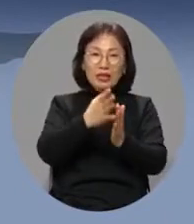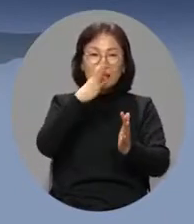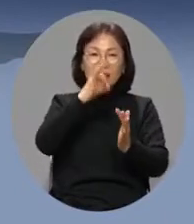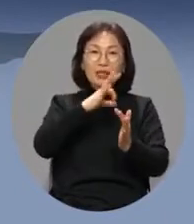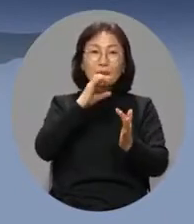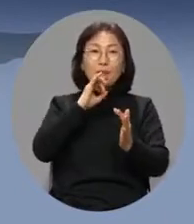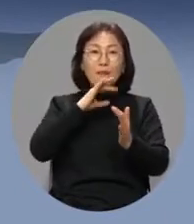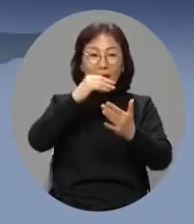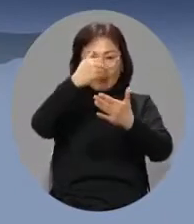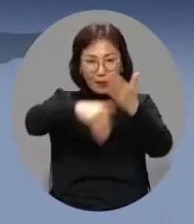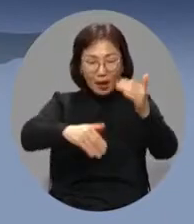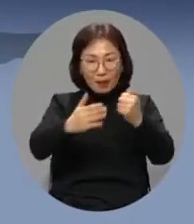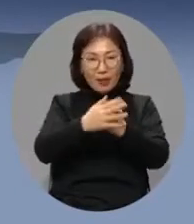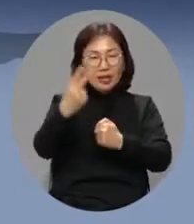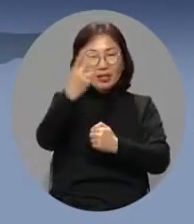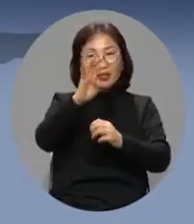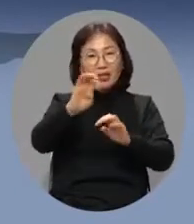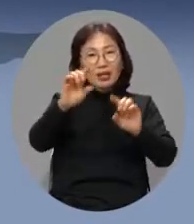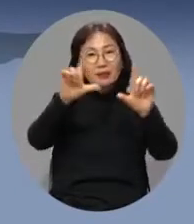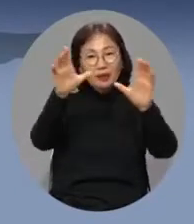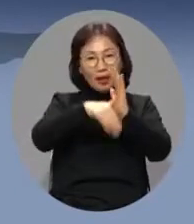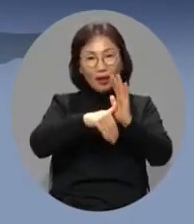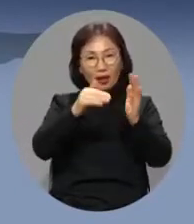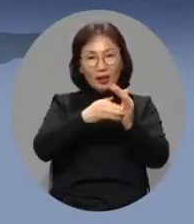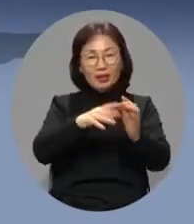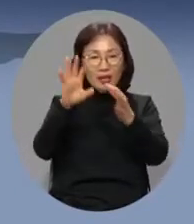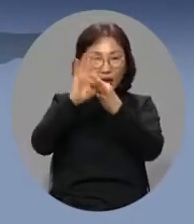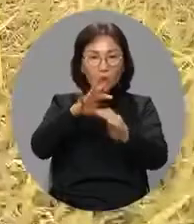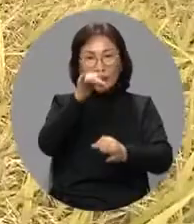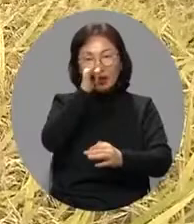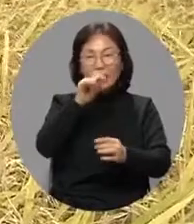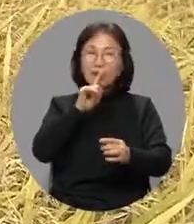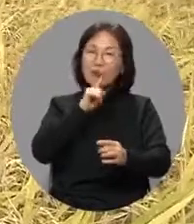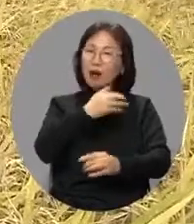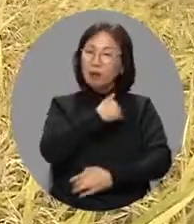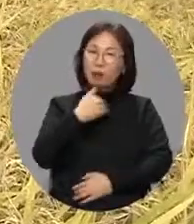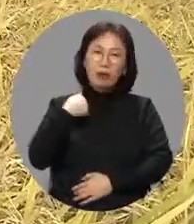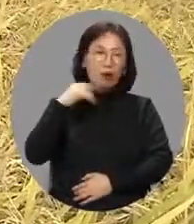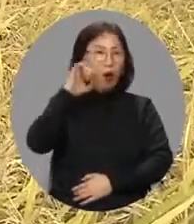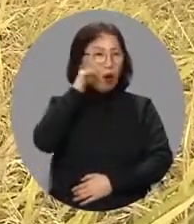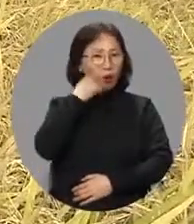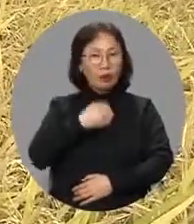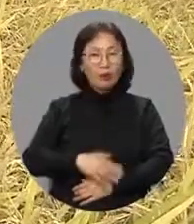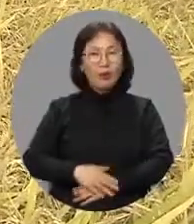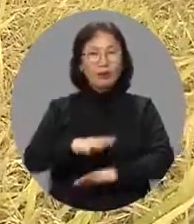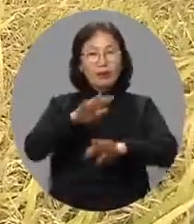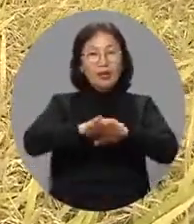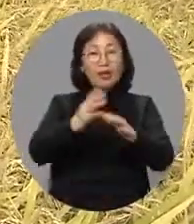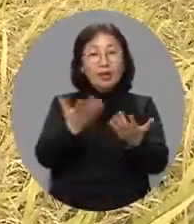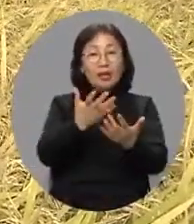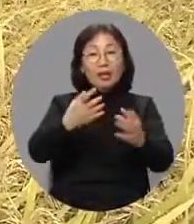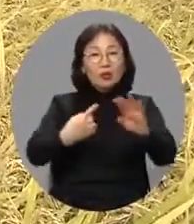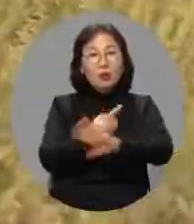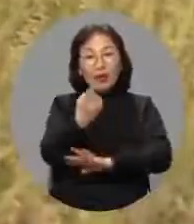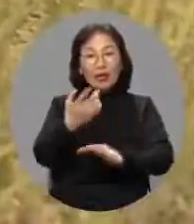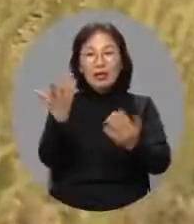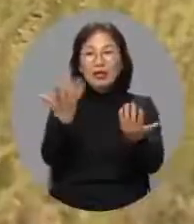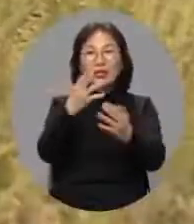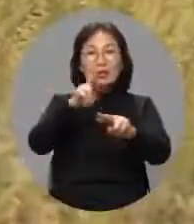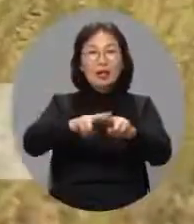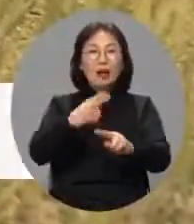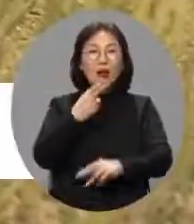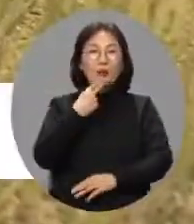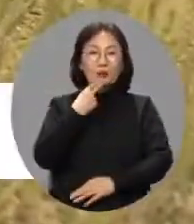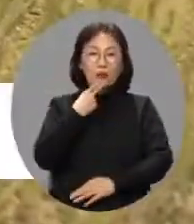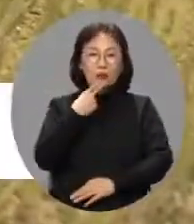2040년 때까지 존속한다 는 보장이 없습니다 농업 이외에는 일자리가 거의 없다는게 소멸 시 군 의